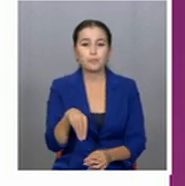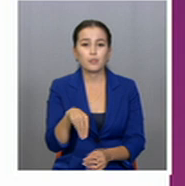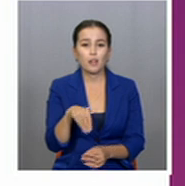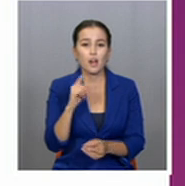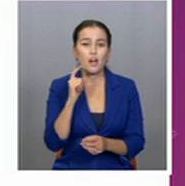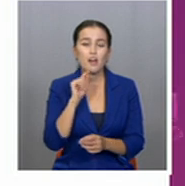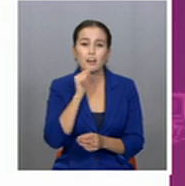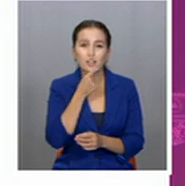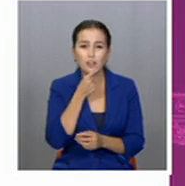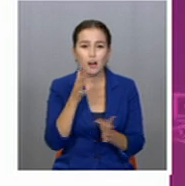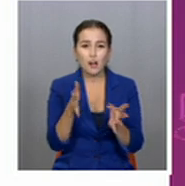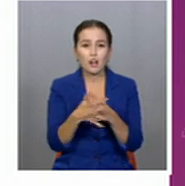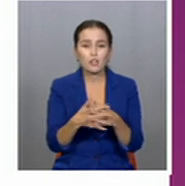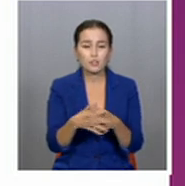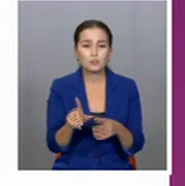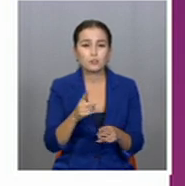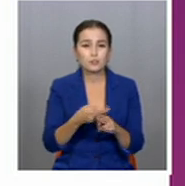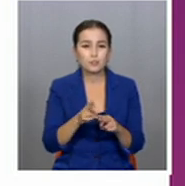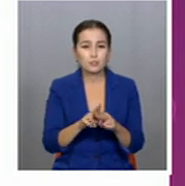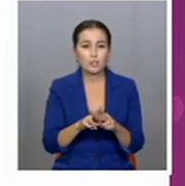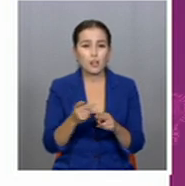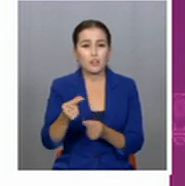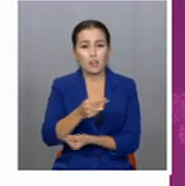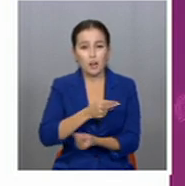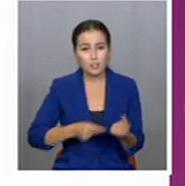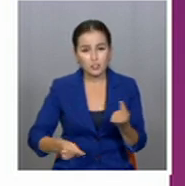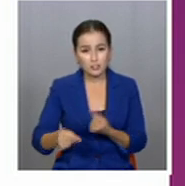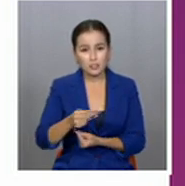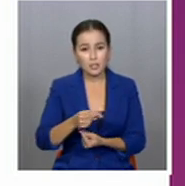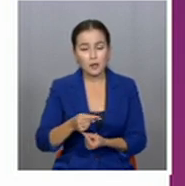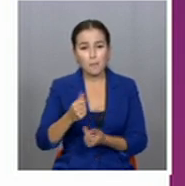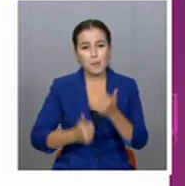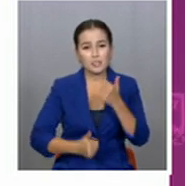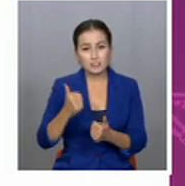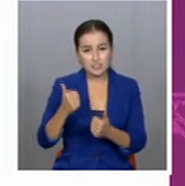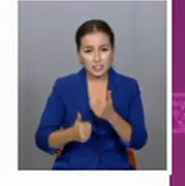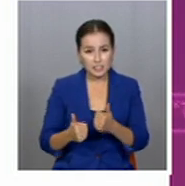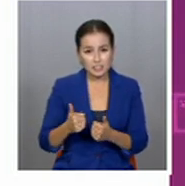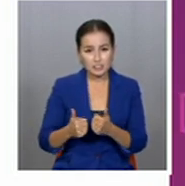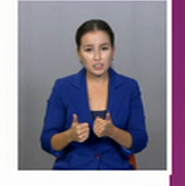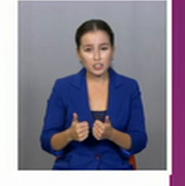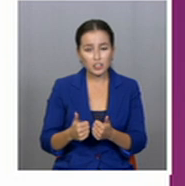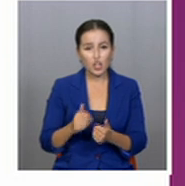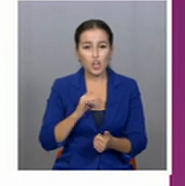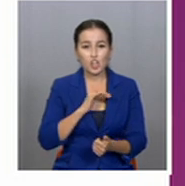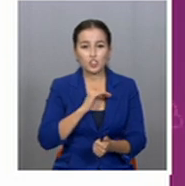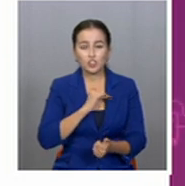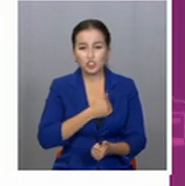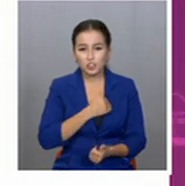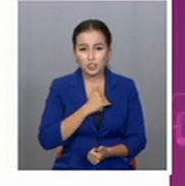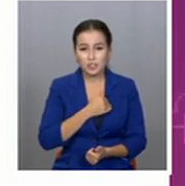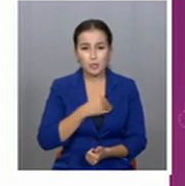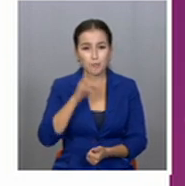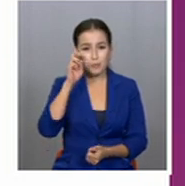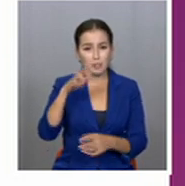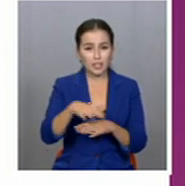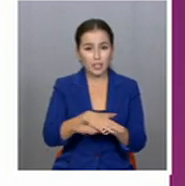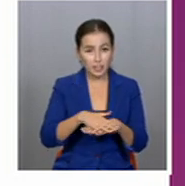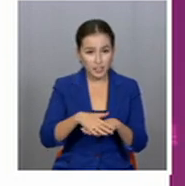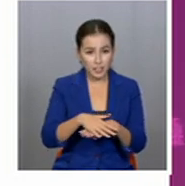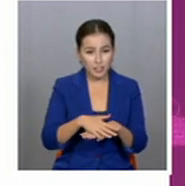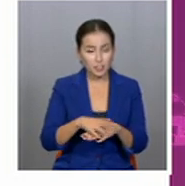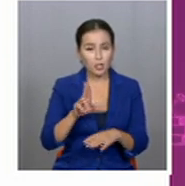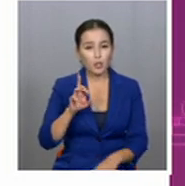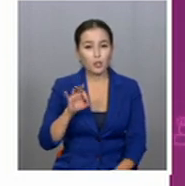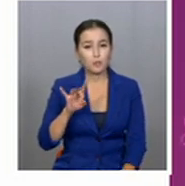Экономиканың араластыры. Нарықтық, бәсекелестік, жеке және мемлекеттік сектор, корпоративтік